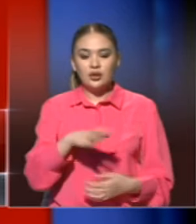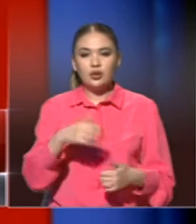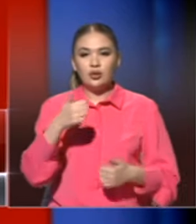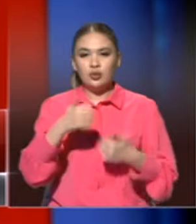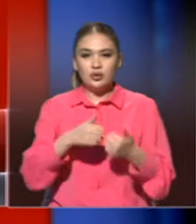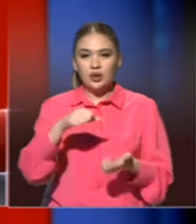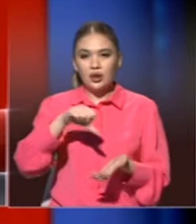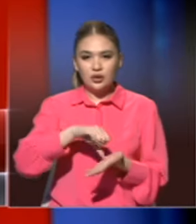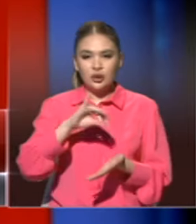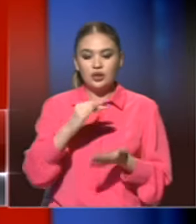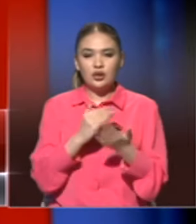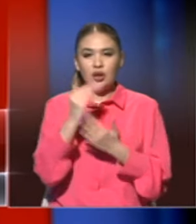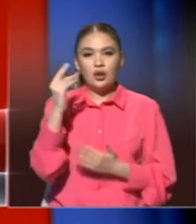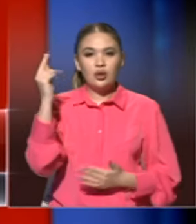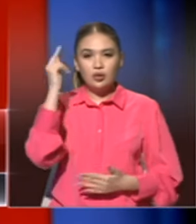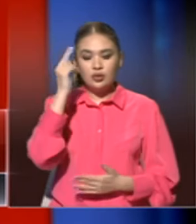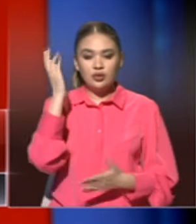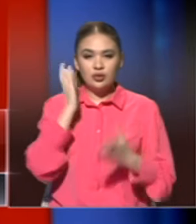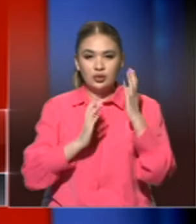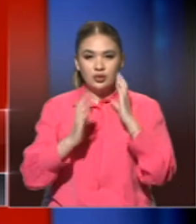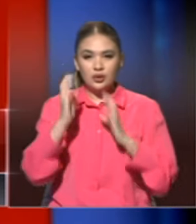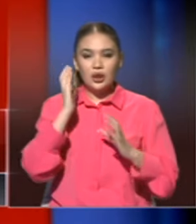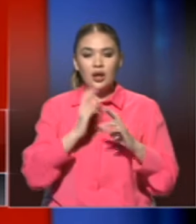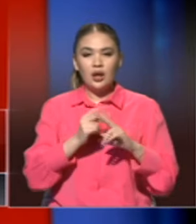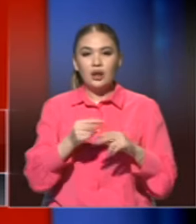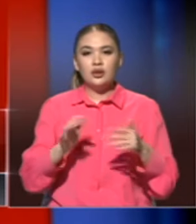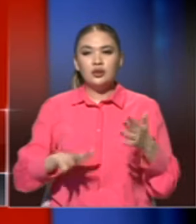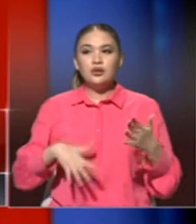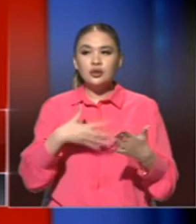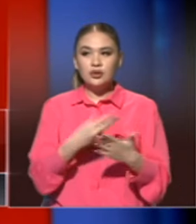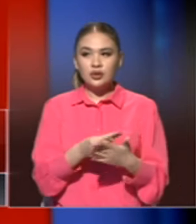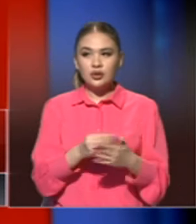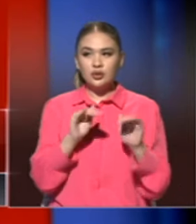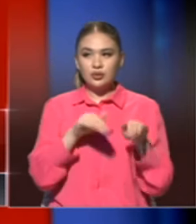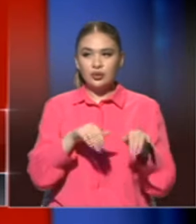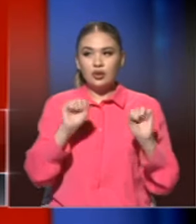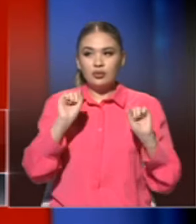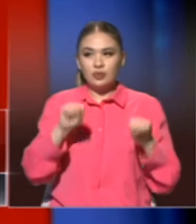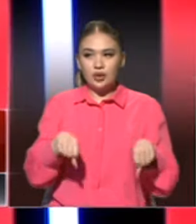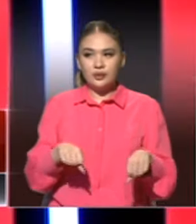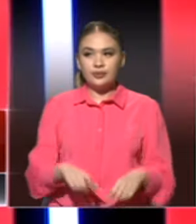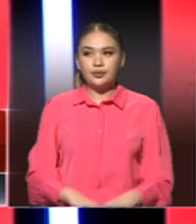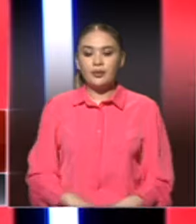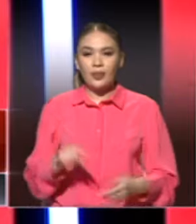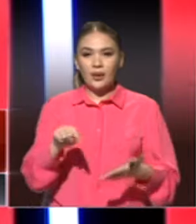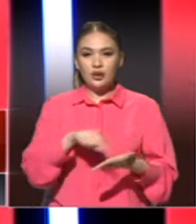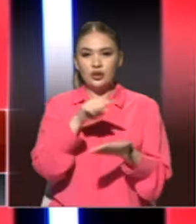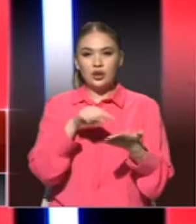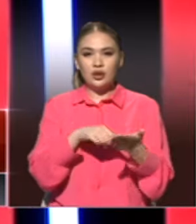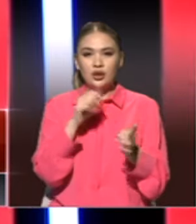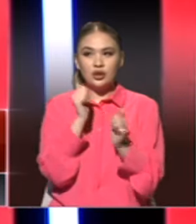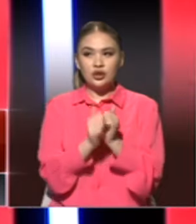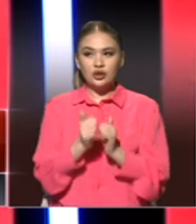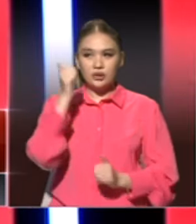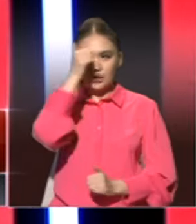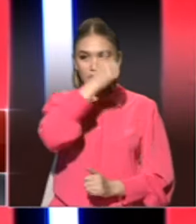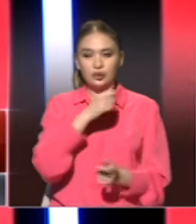сондай-ақ жоғары оқу орындарына ақылы негізде түсуге мүмкіндік береді. Енді сұрақтар жыл сайын өзгеріп